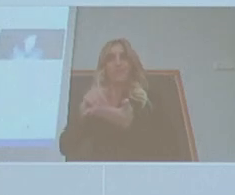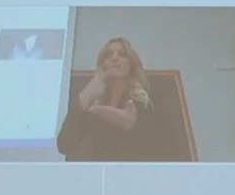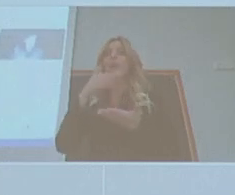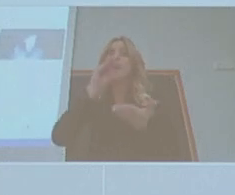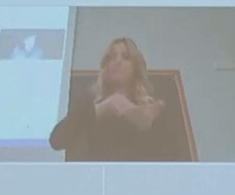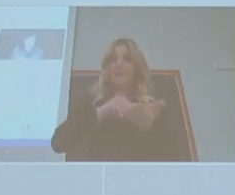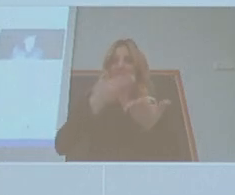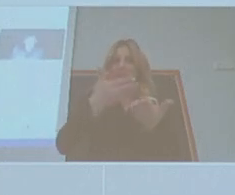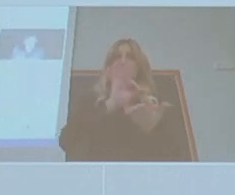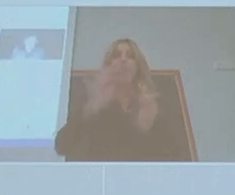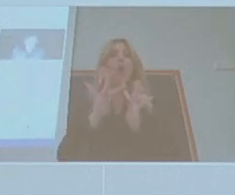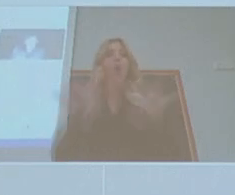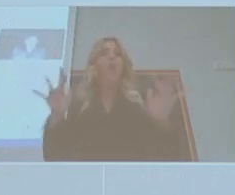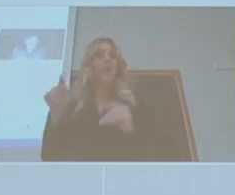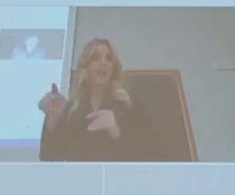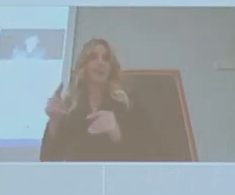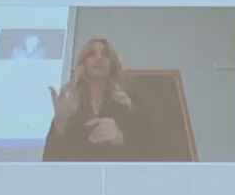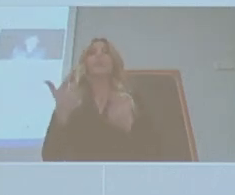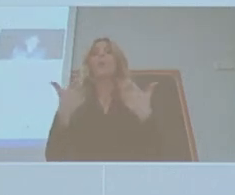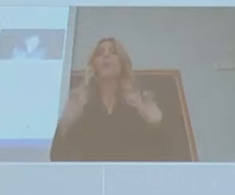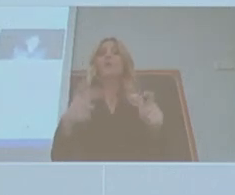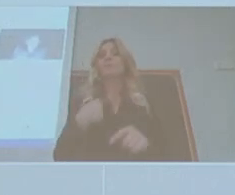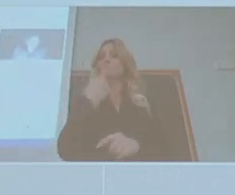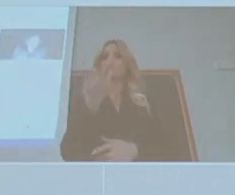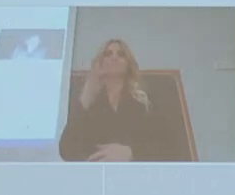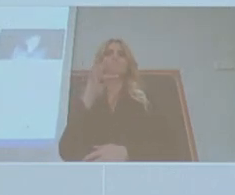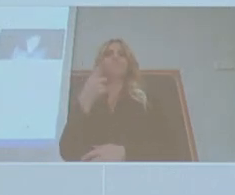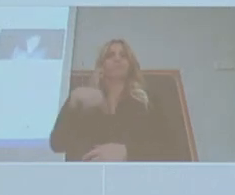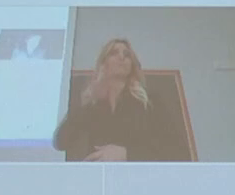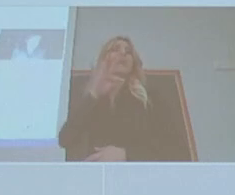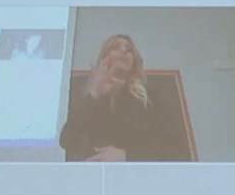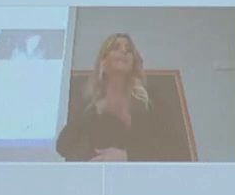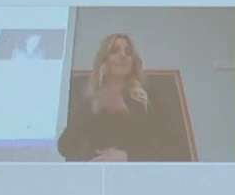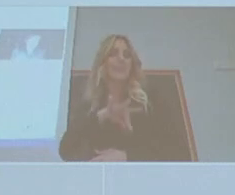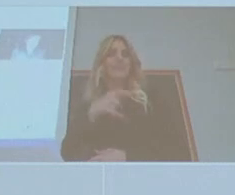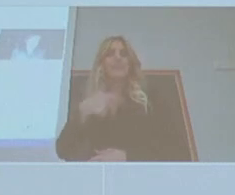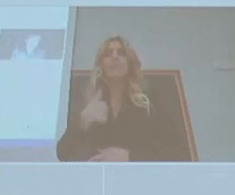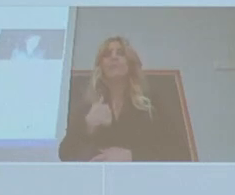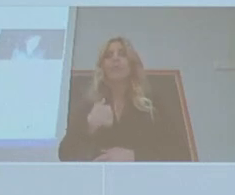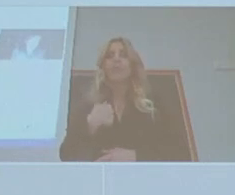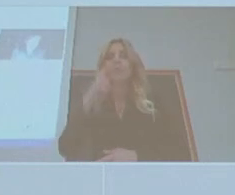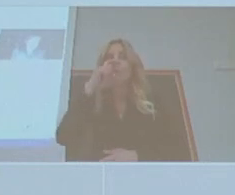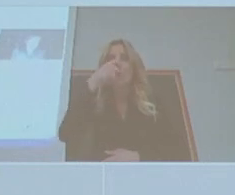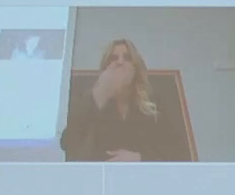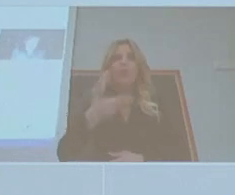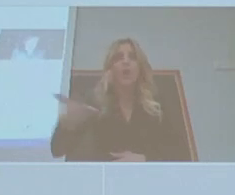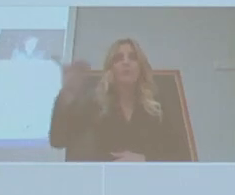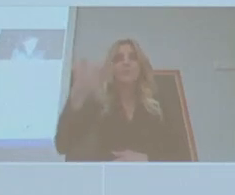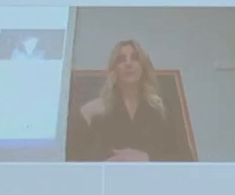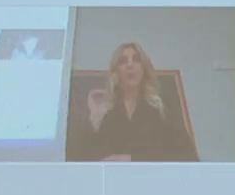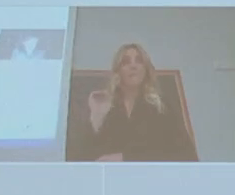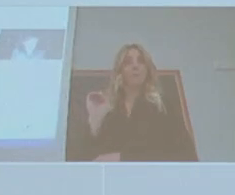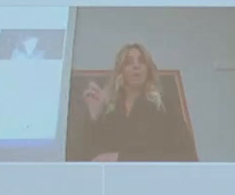presenza che online, perché siamo molto interessati a quelle che sono le vostre curiosità. Mi pare che la professoressa Mandanici